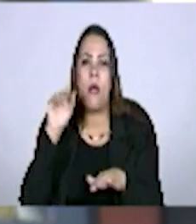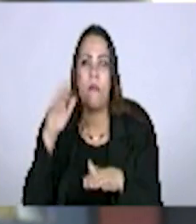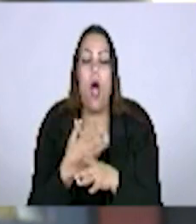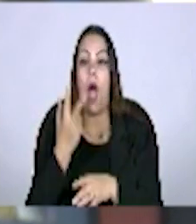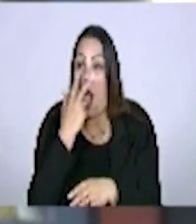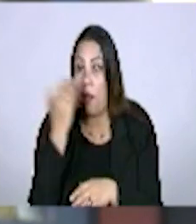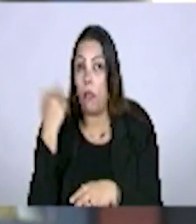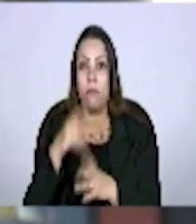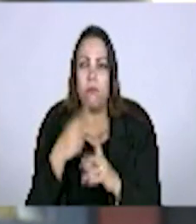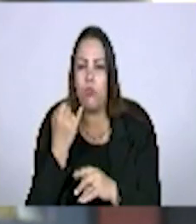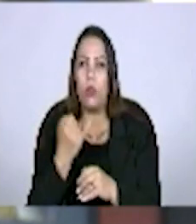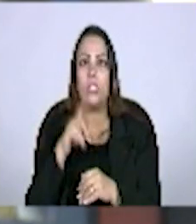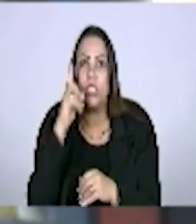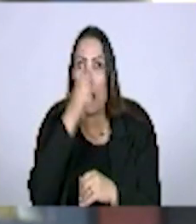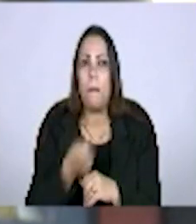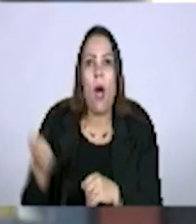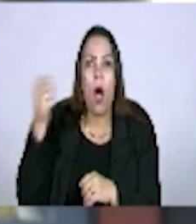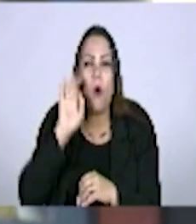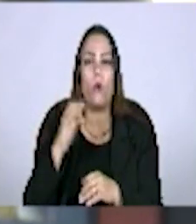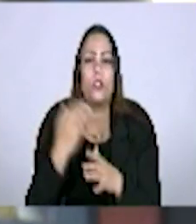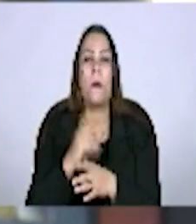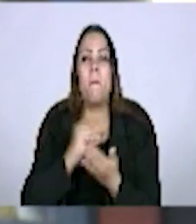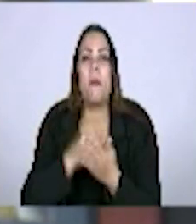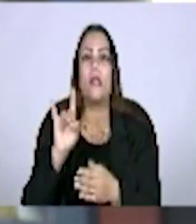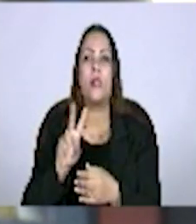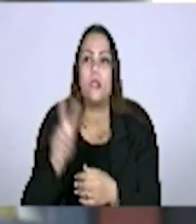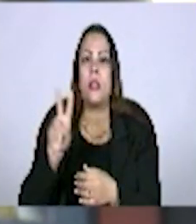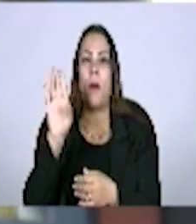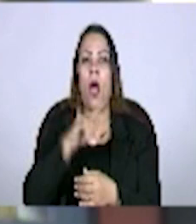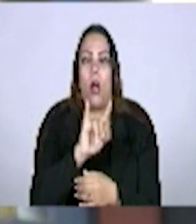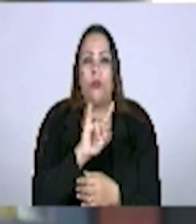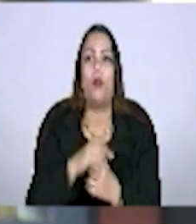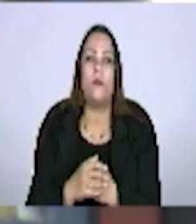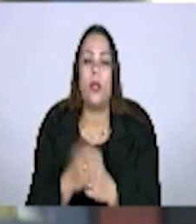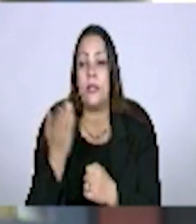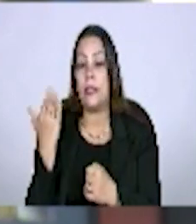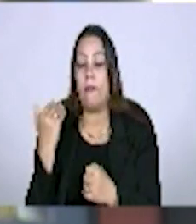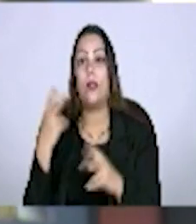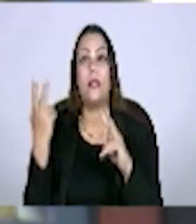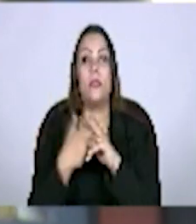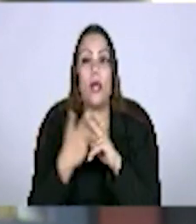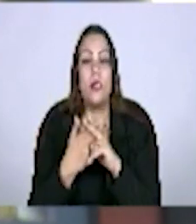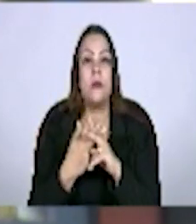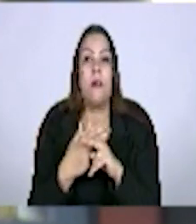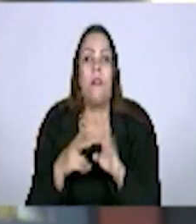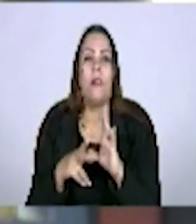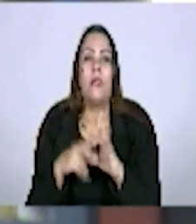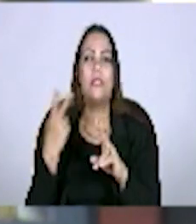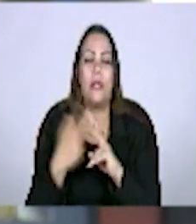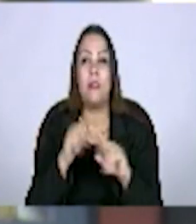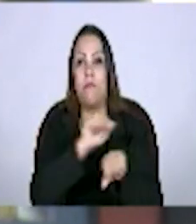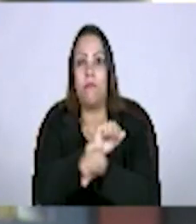مما كانت عليه يوم ا بعد 7 اكتوبر اهالي طبعا الرهائن